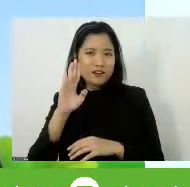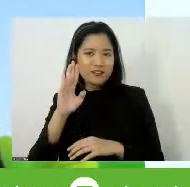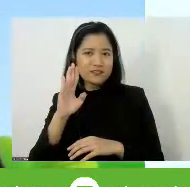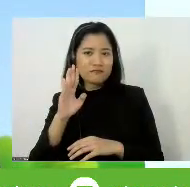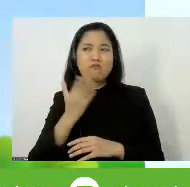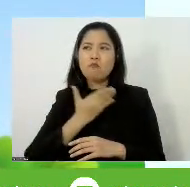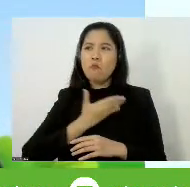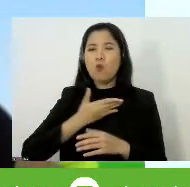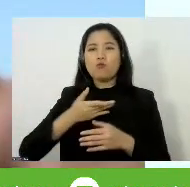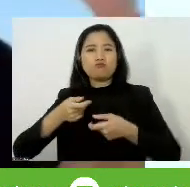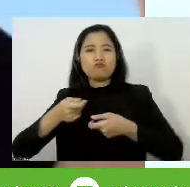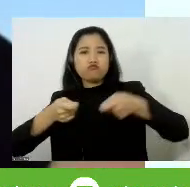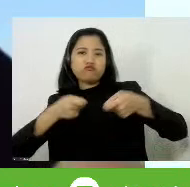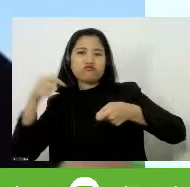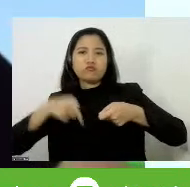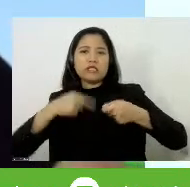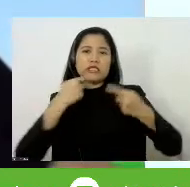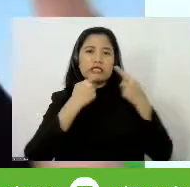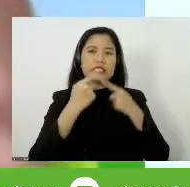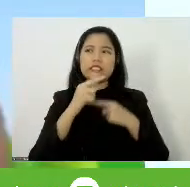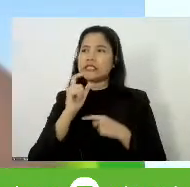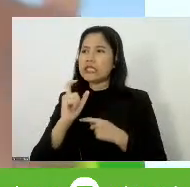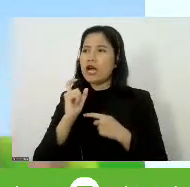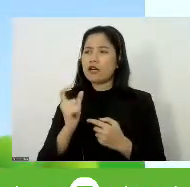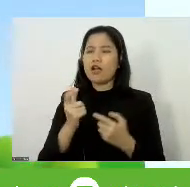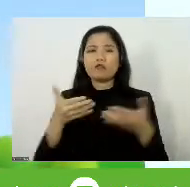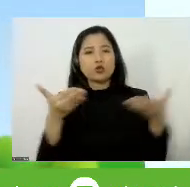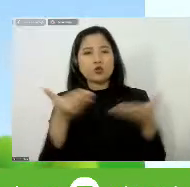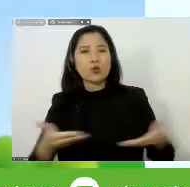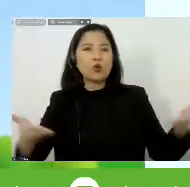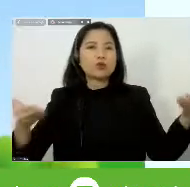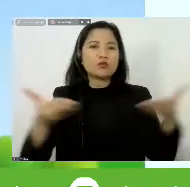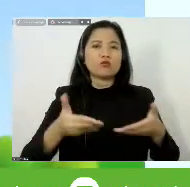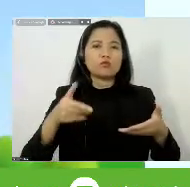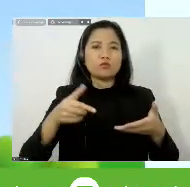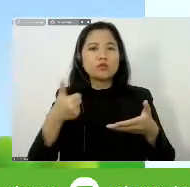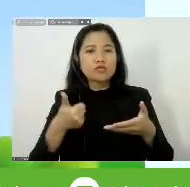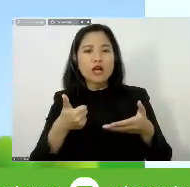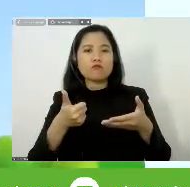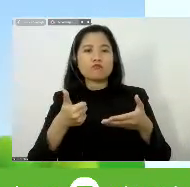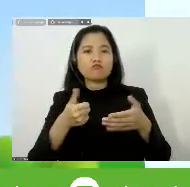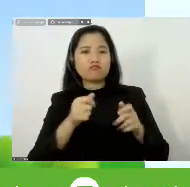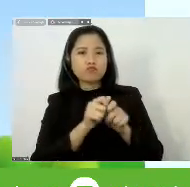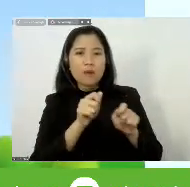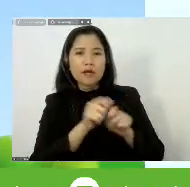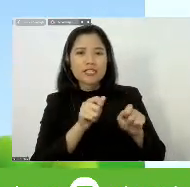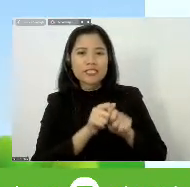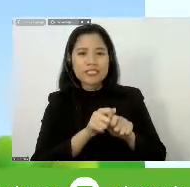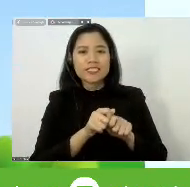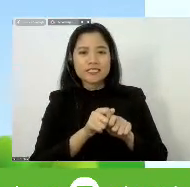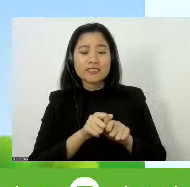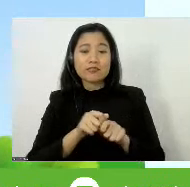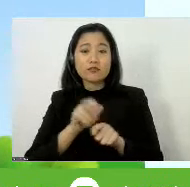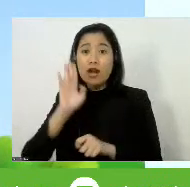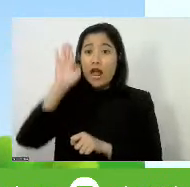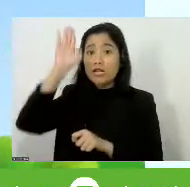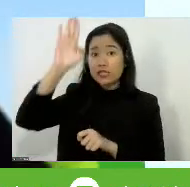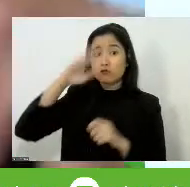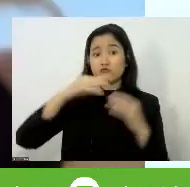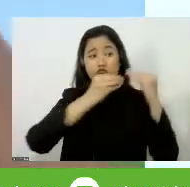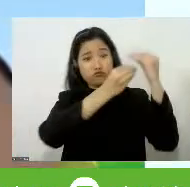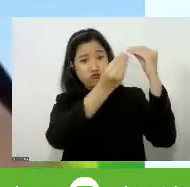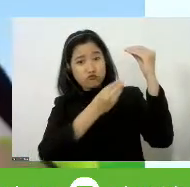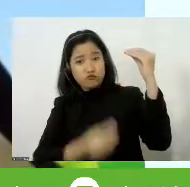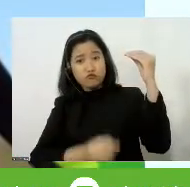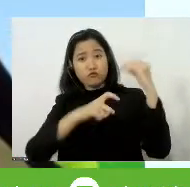sih cara kita bisa operasi ekosistem supaya bisa lebih baik lagi supaya bisa lebih nyaman nanti untuk cucu kita tinggalin